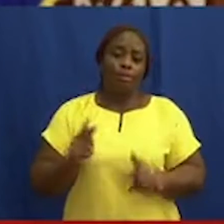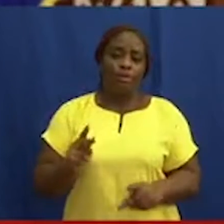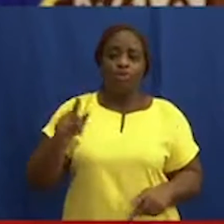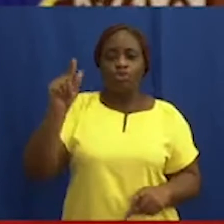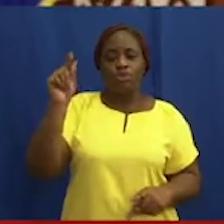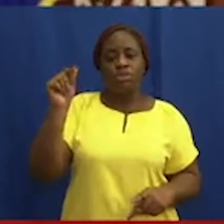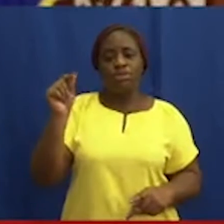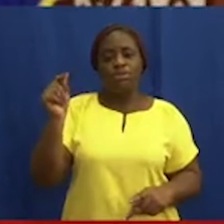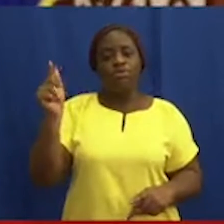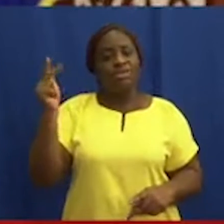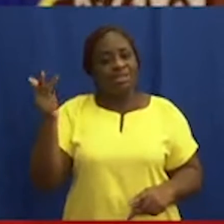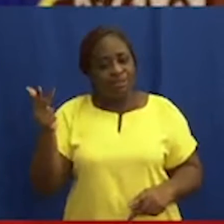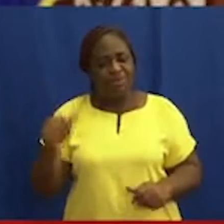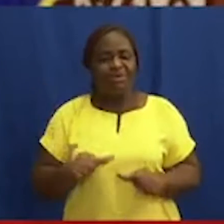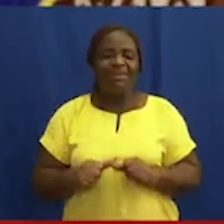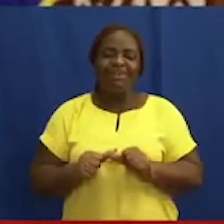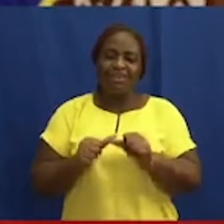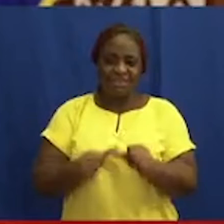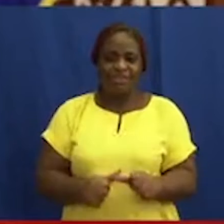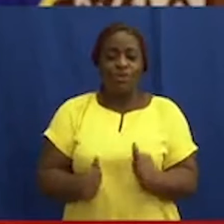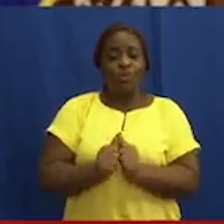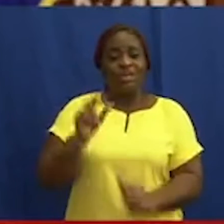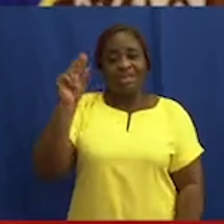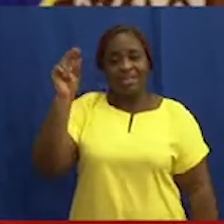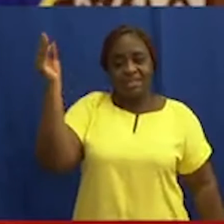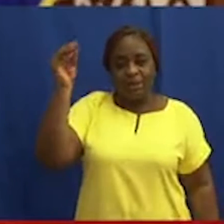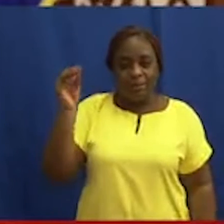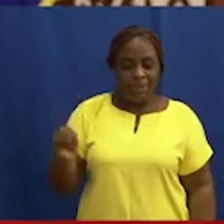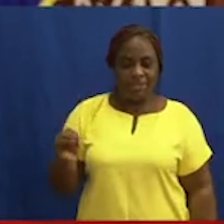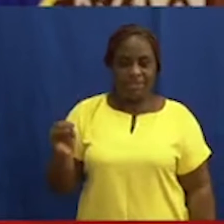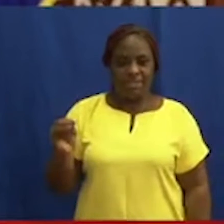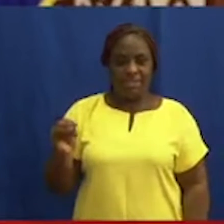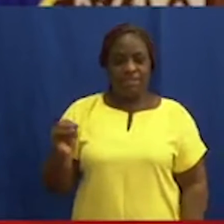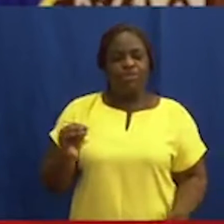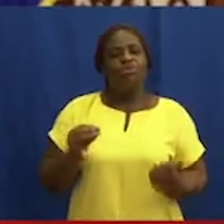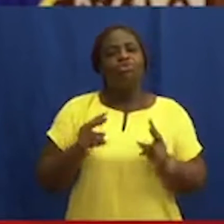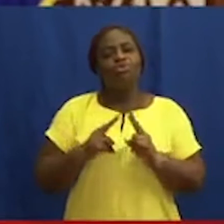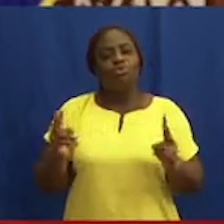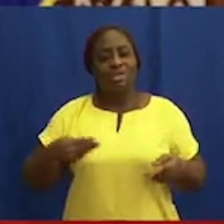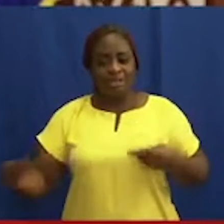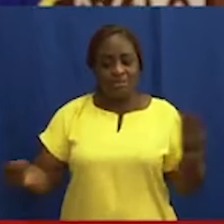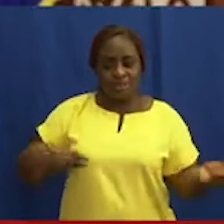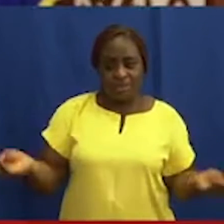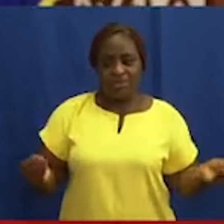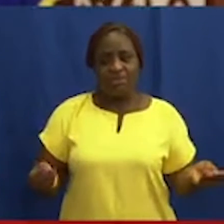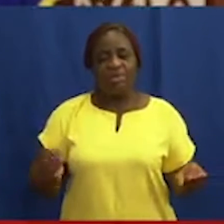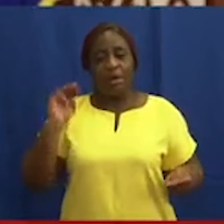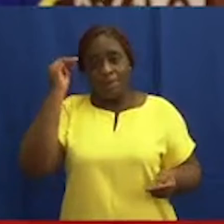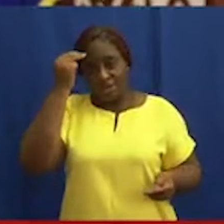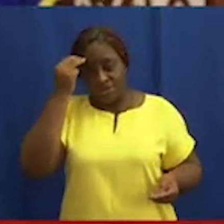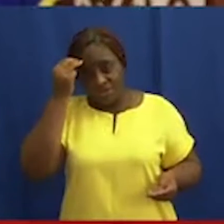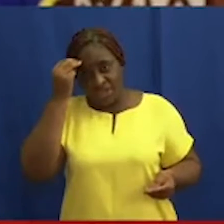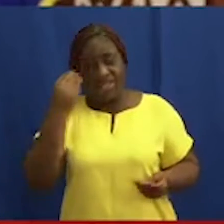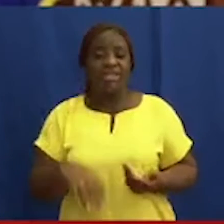Ghana. A sanadiyar haka muke ganin ya kamata mu tallafa wa manoman mu da kuma batan